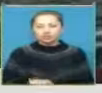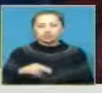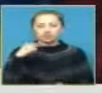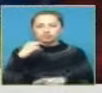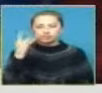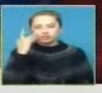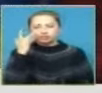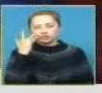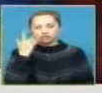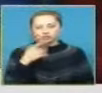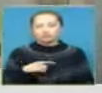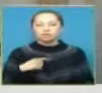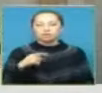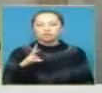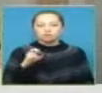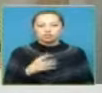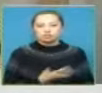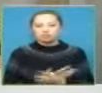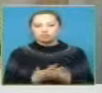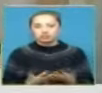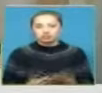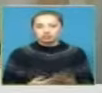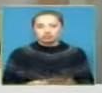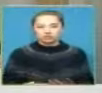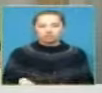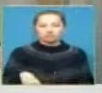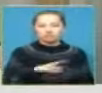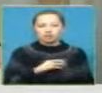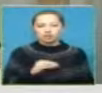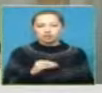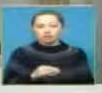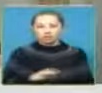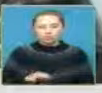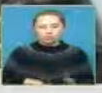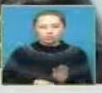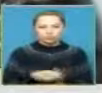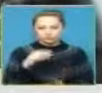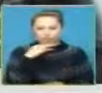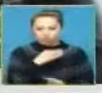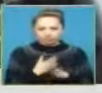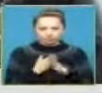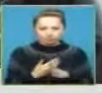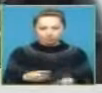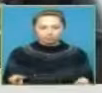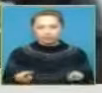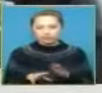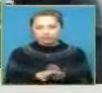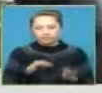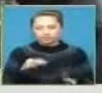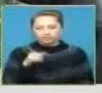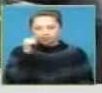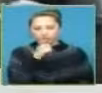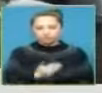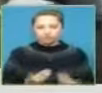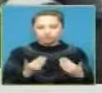ұстайды. Ұлттық болмысымызбен біте қайнасқан төл өнеріміздің өрлеуіне үлес қосқан қайраткер президент сайлауының биыл